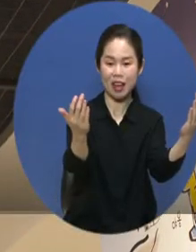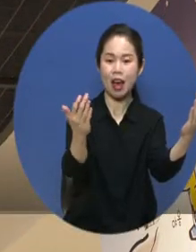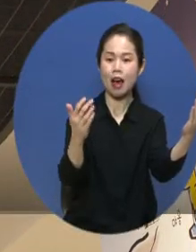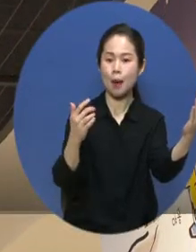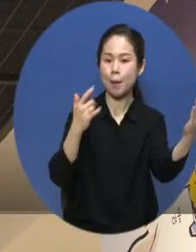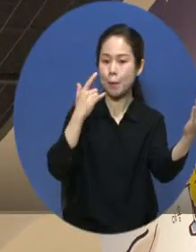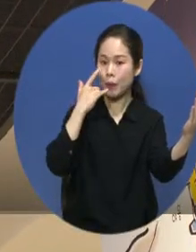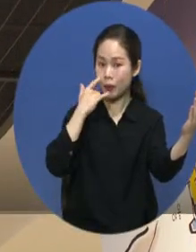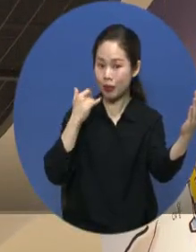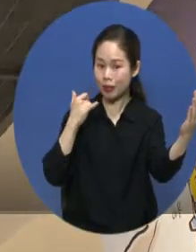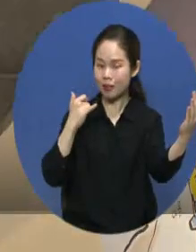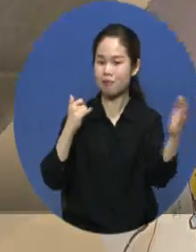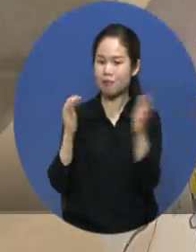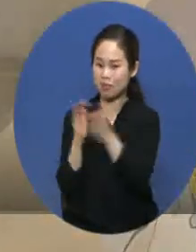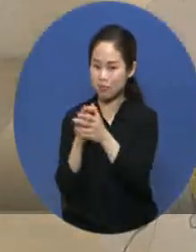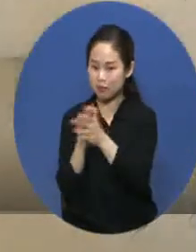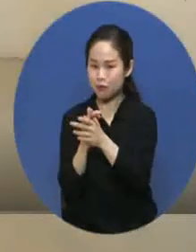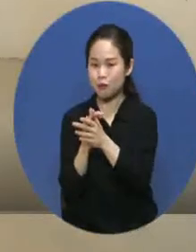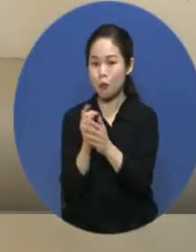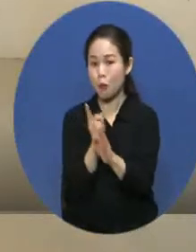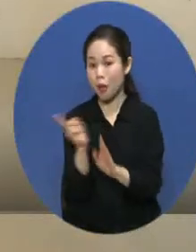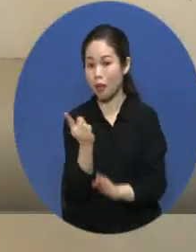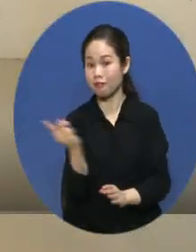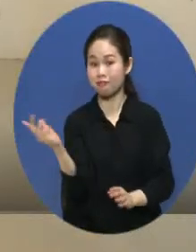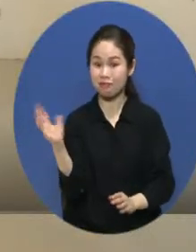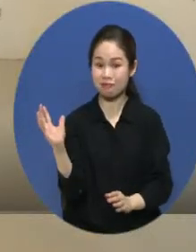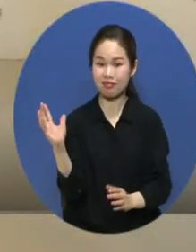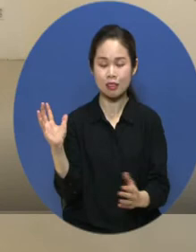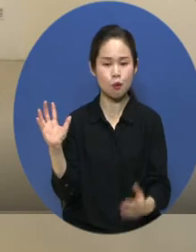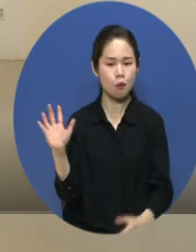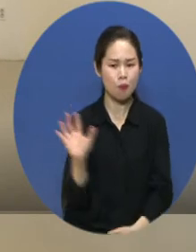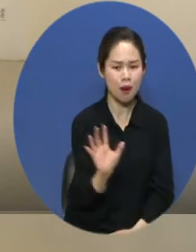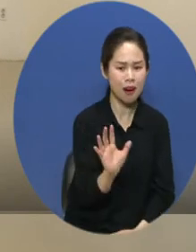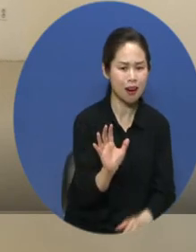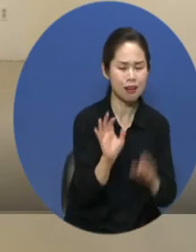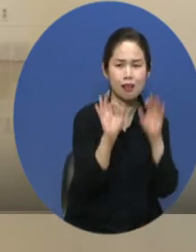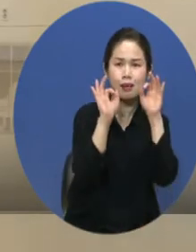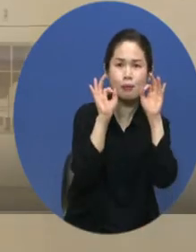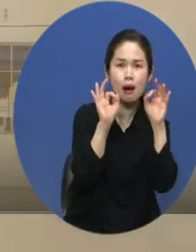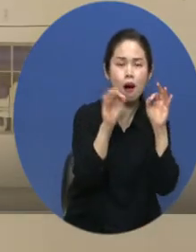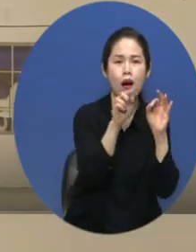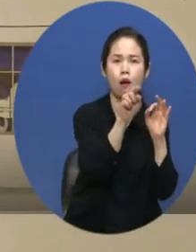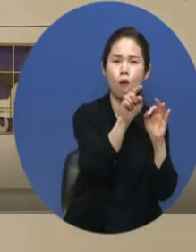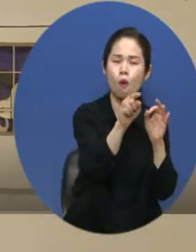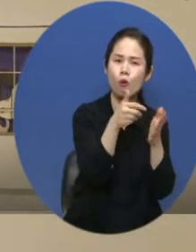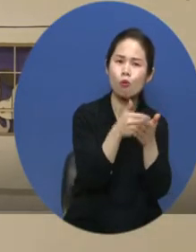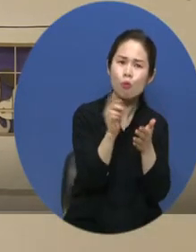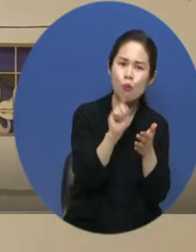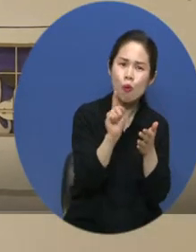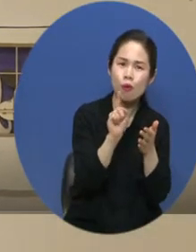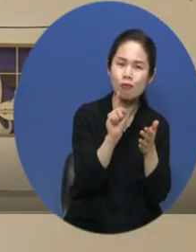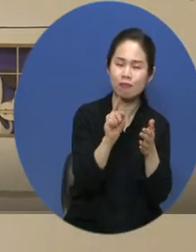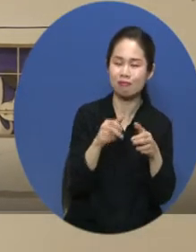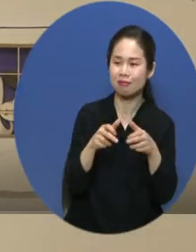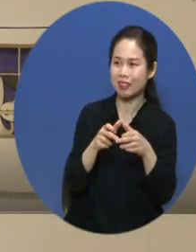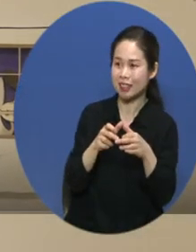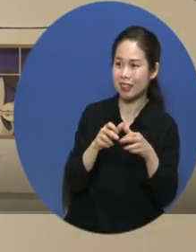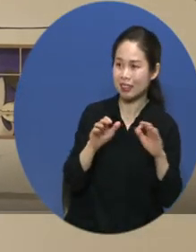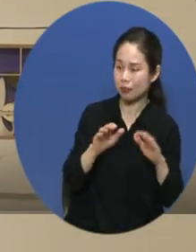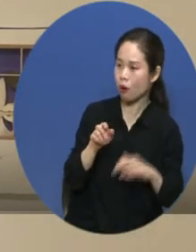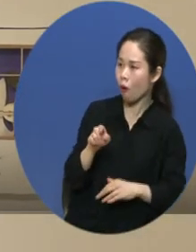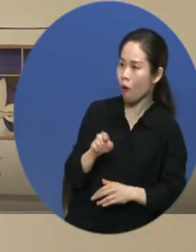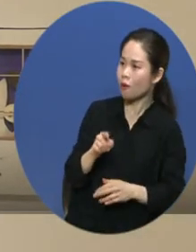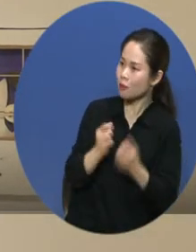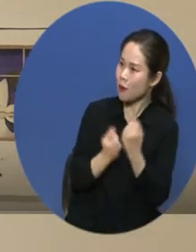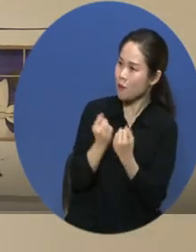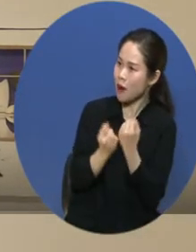왜 그렸는지 부모님 혹은 친구 아니면 또 제3의 누군가를 통해서 이야기하는 것이 어떻게